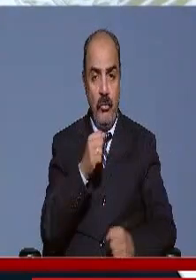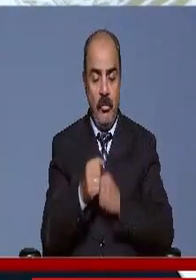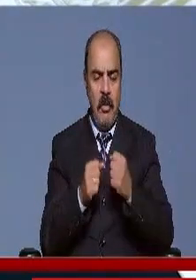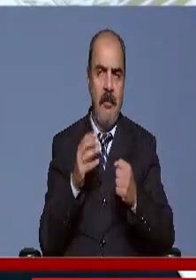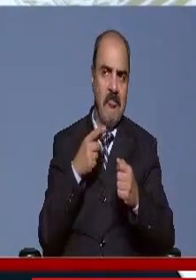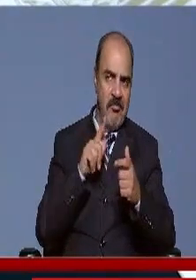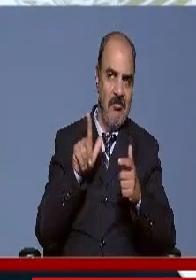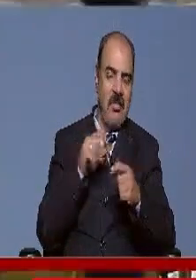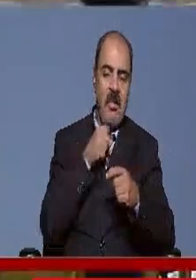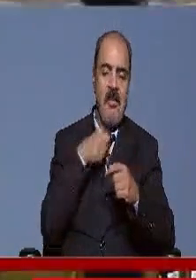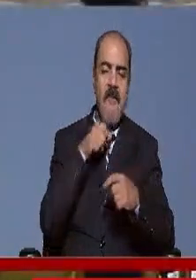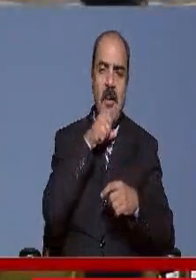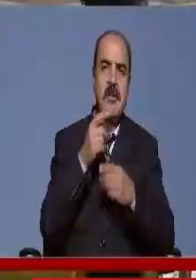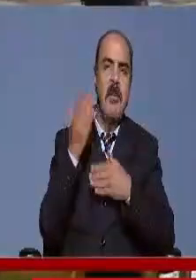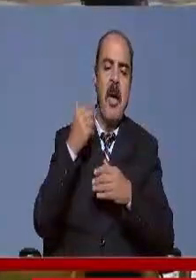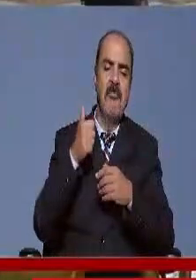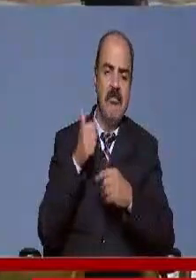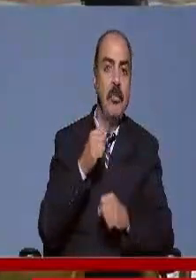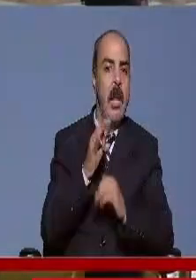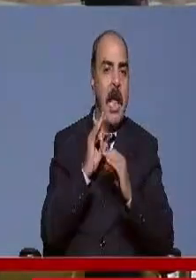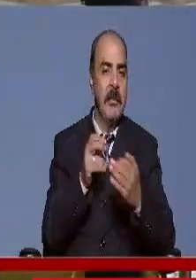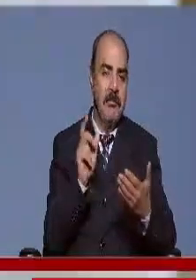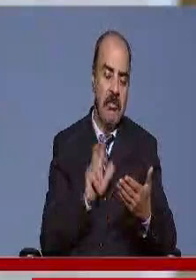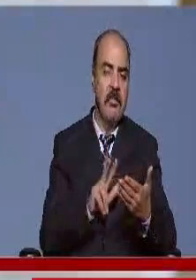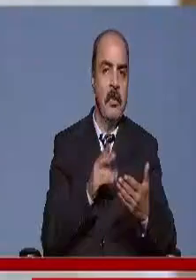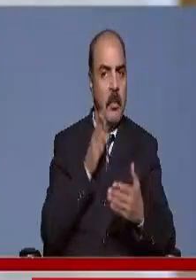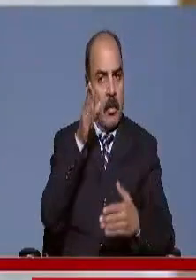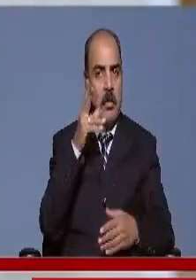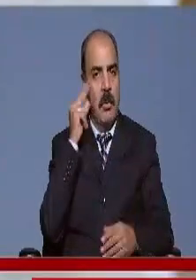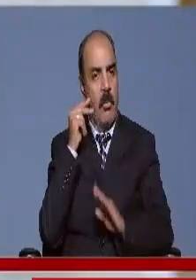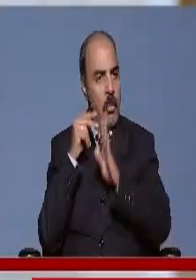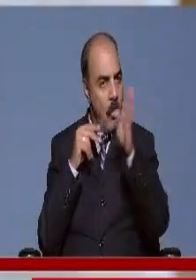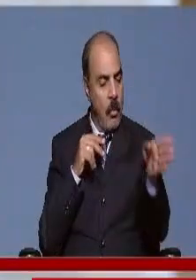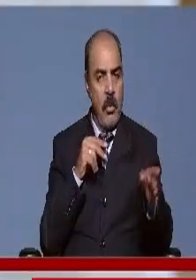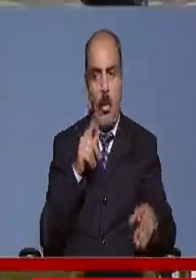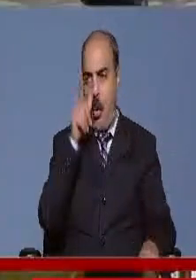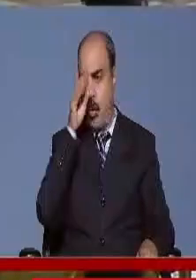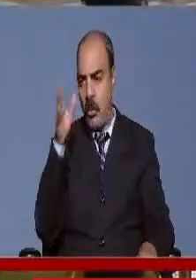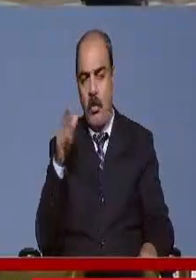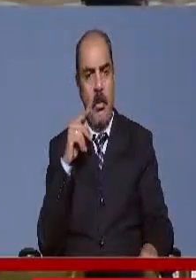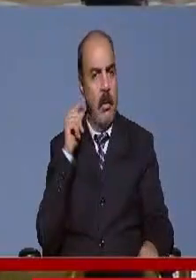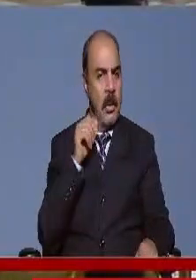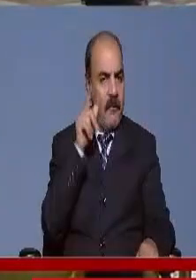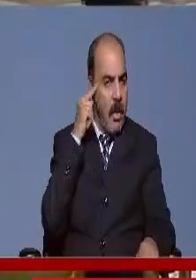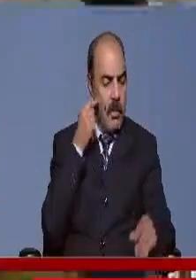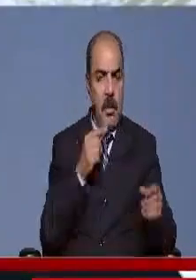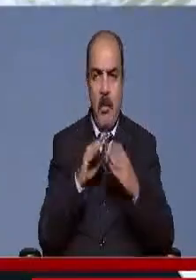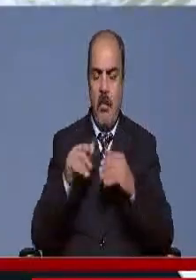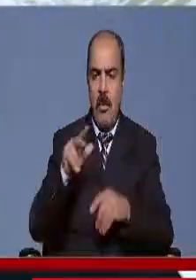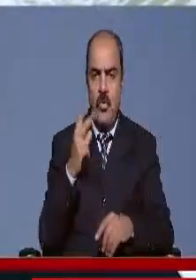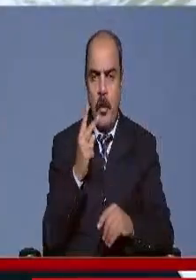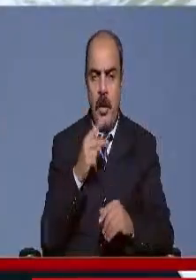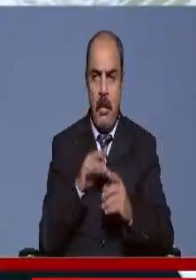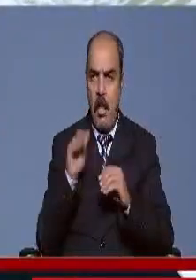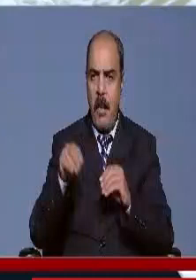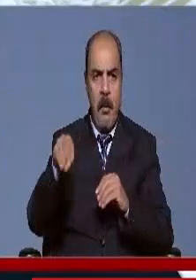قوي، كان زار إسرائيل وزار رام الله وزار الأردن والنهاردة في مصر يمكن في خلال يومين أو ثلاثة